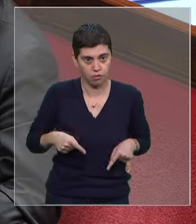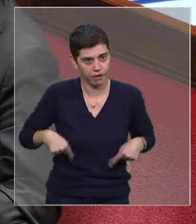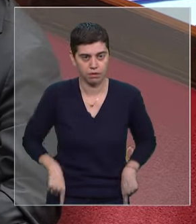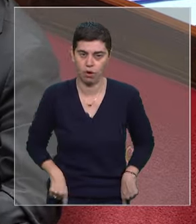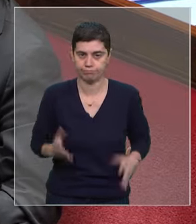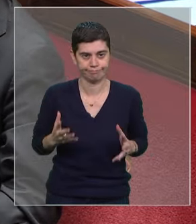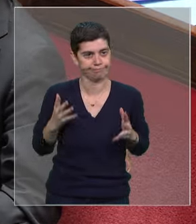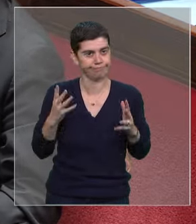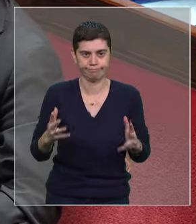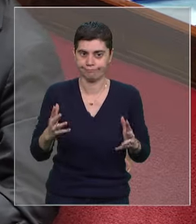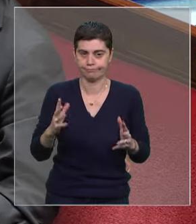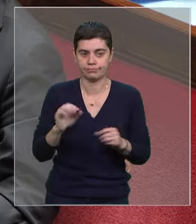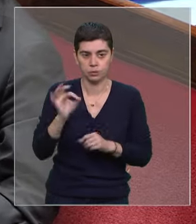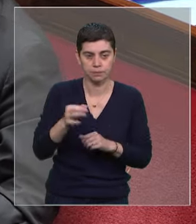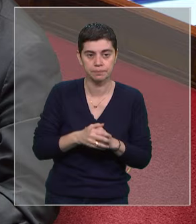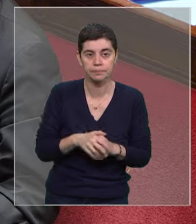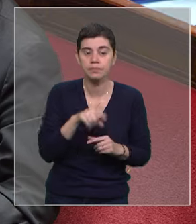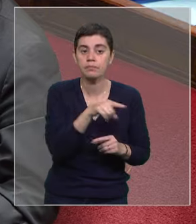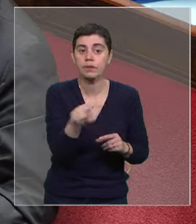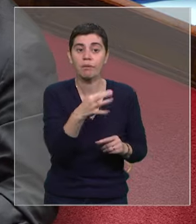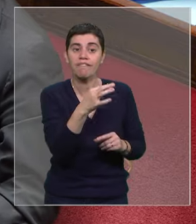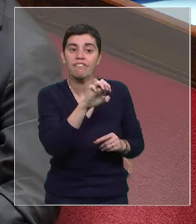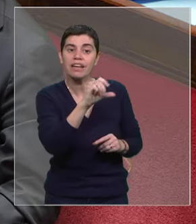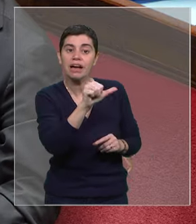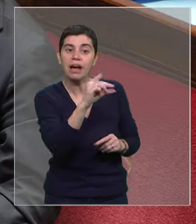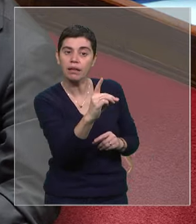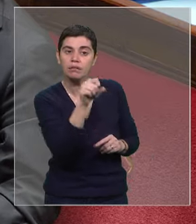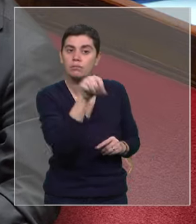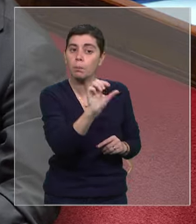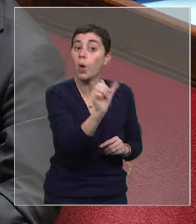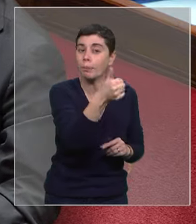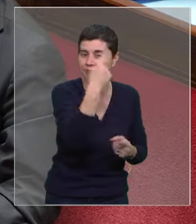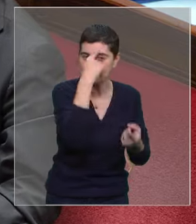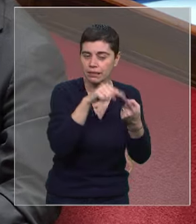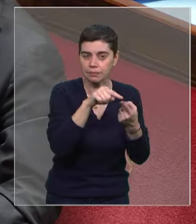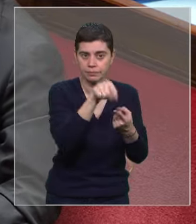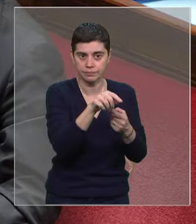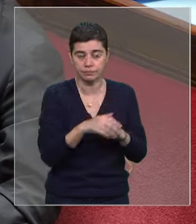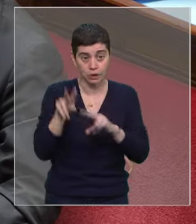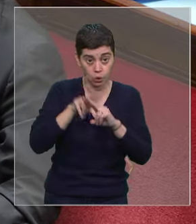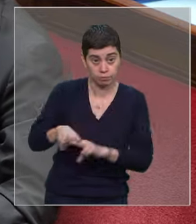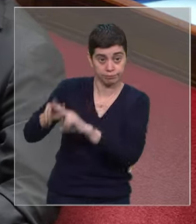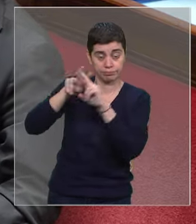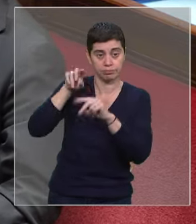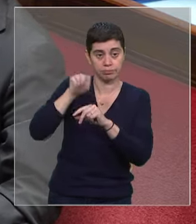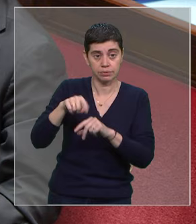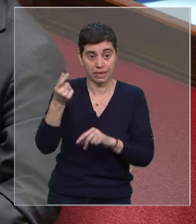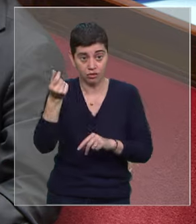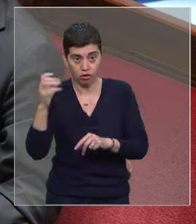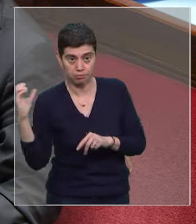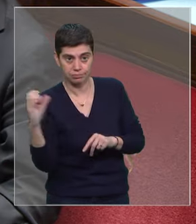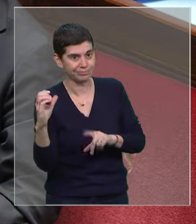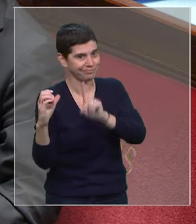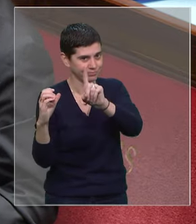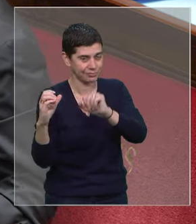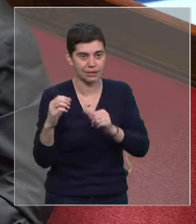la première sur le FEAD, la deuxième sur mieux manger pour tous. Sur le FEAD, il faut savoir que ce n'est pas l'Union européenne, la Commission européenne qui délègue des crédits. La France